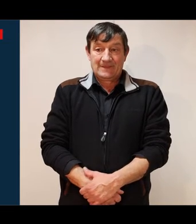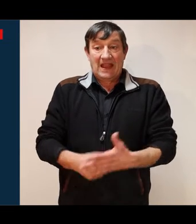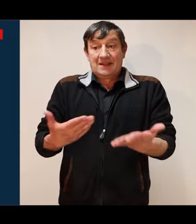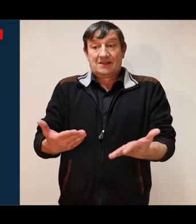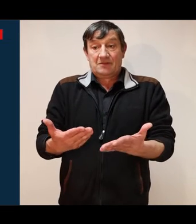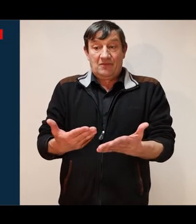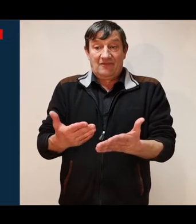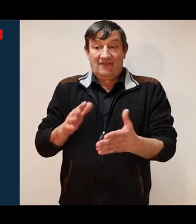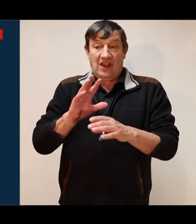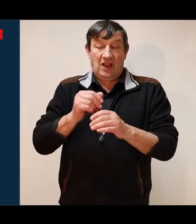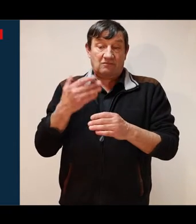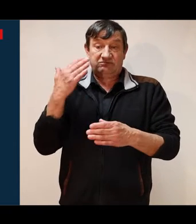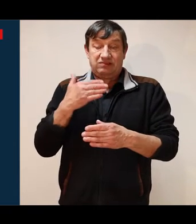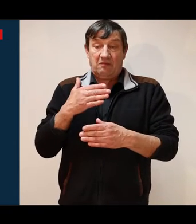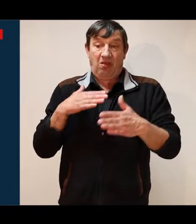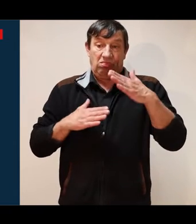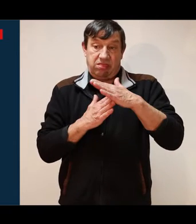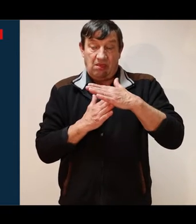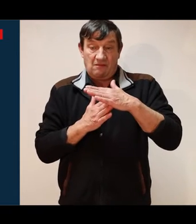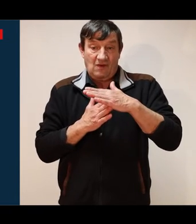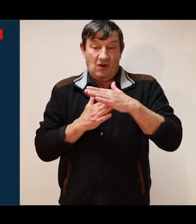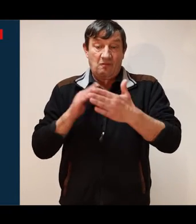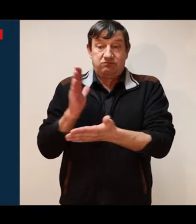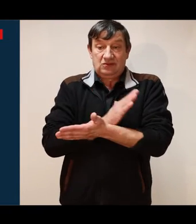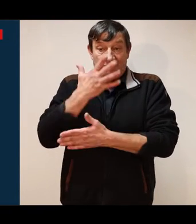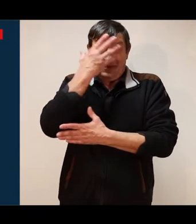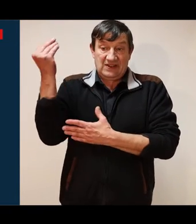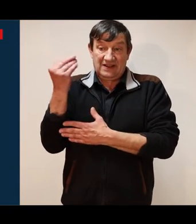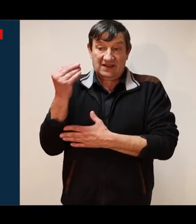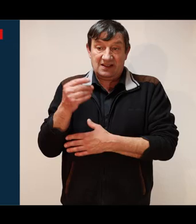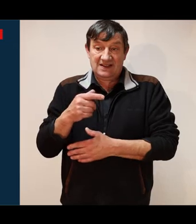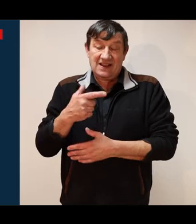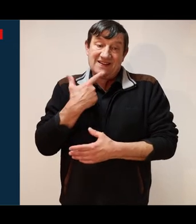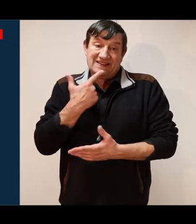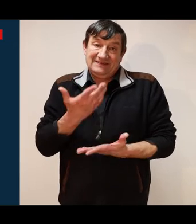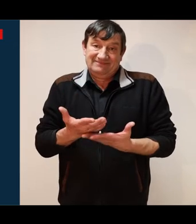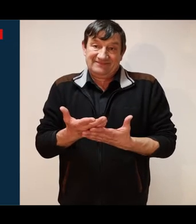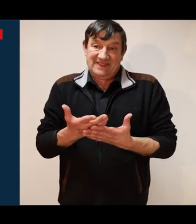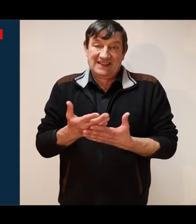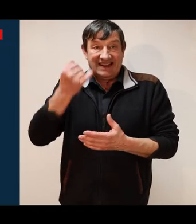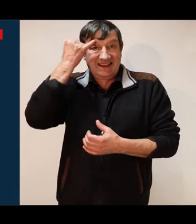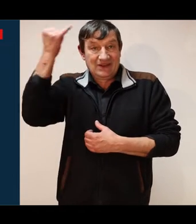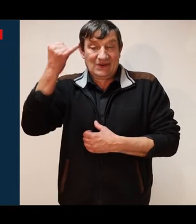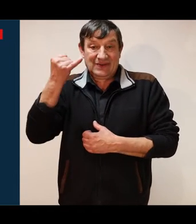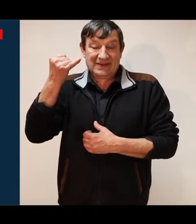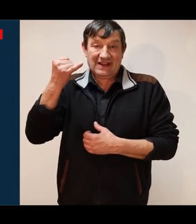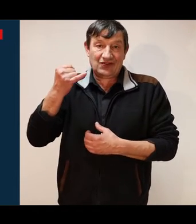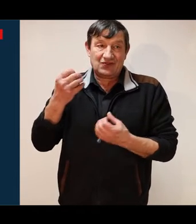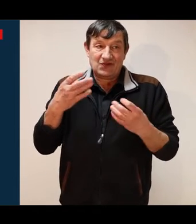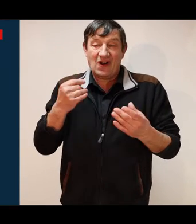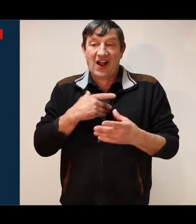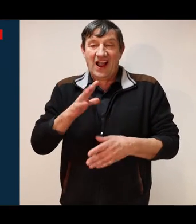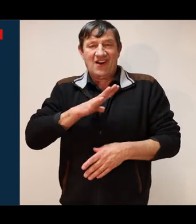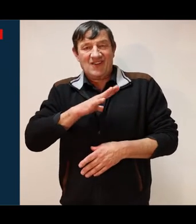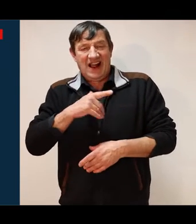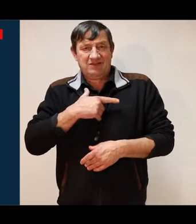Ce qui peut faire obstacle à mon projet professionnel, c'est donc en partie des idées reçues que je pourrais avoir